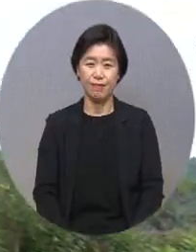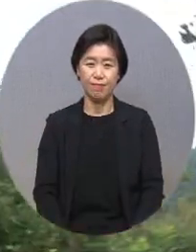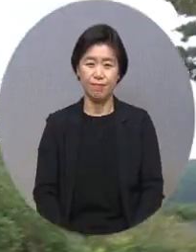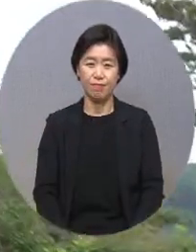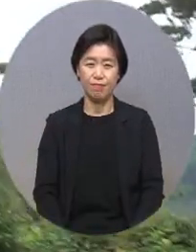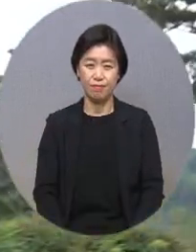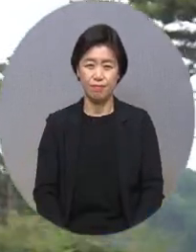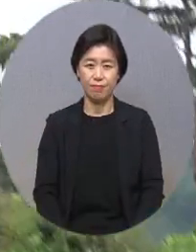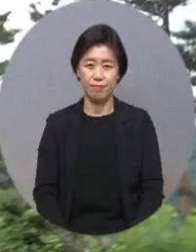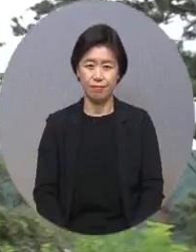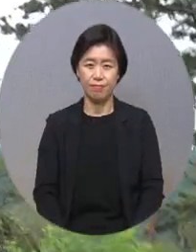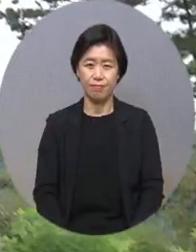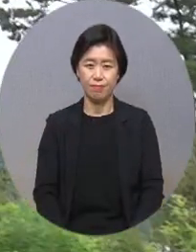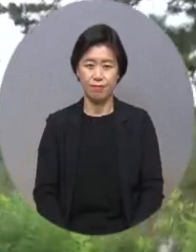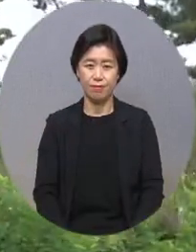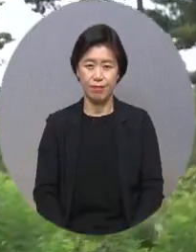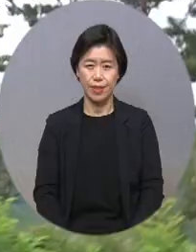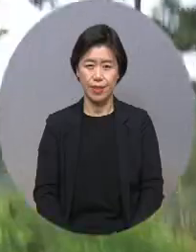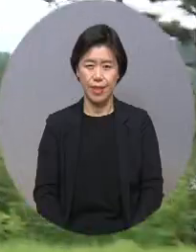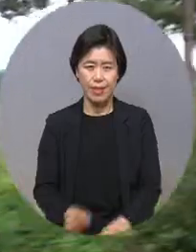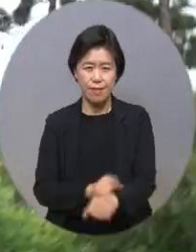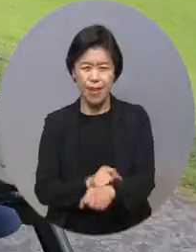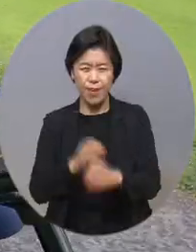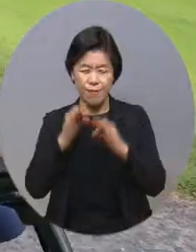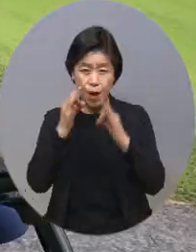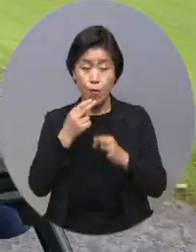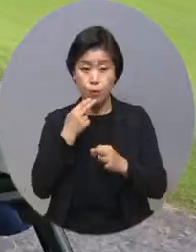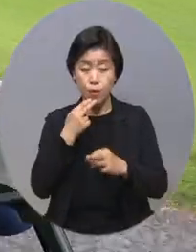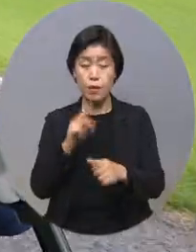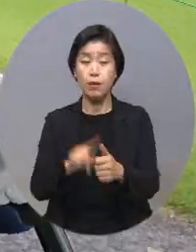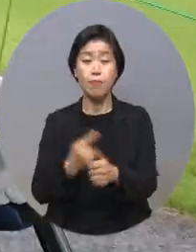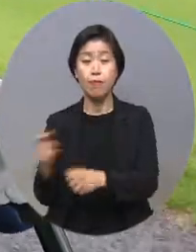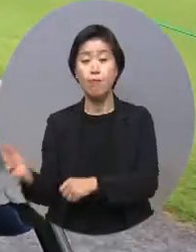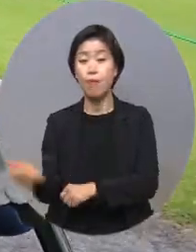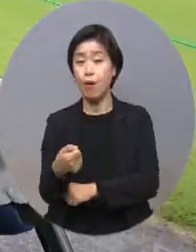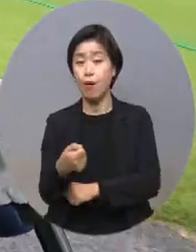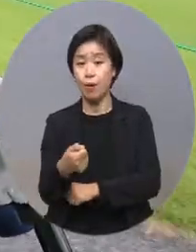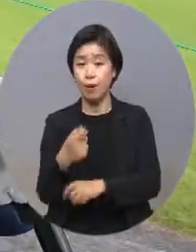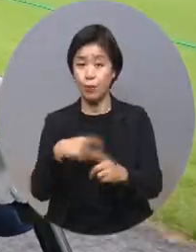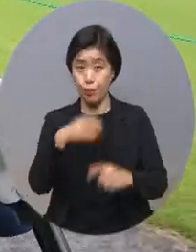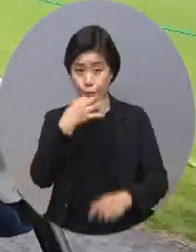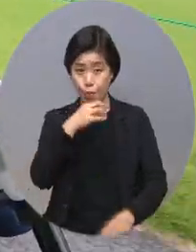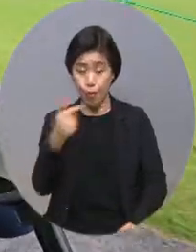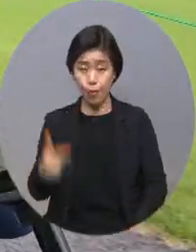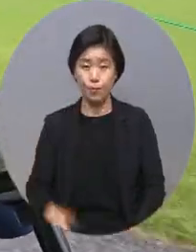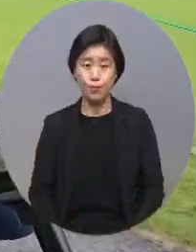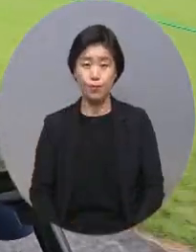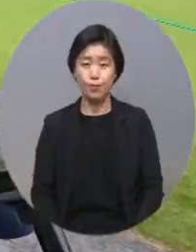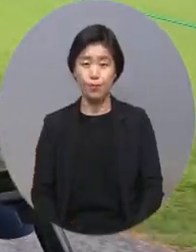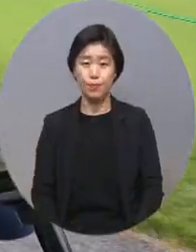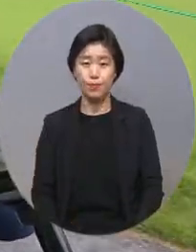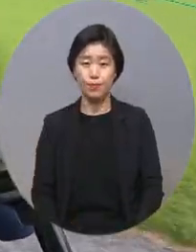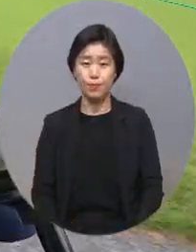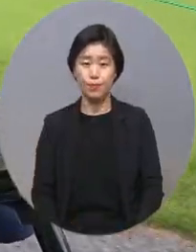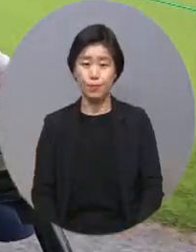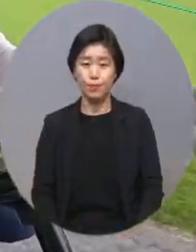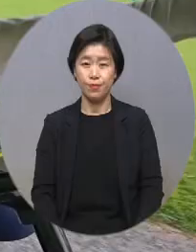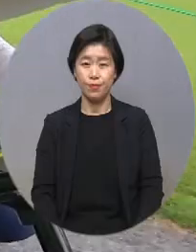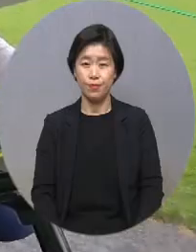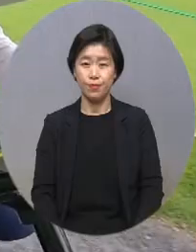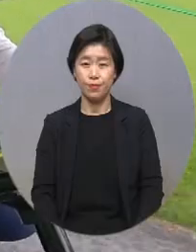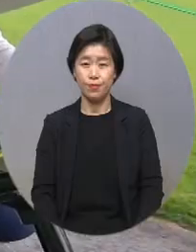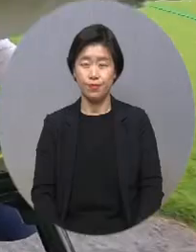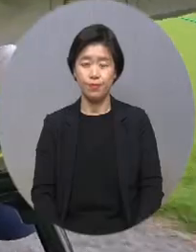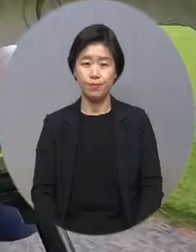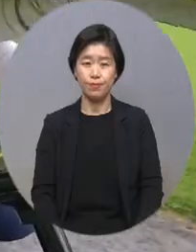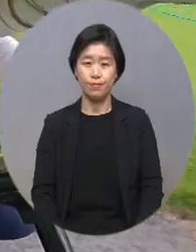아무 생각 없이 치면 더 잘 맞는데. 나 그 어병. 아 진짜로? 어. 아. 나 유명한 친구들 사이에 유명한